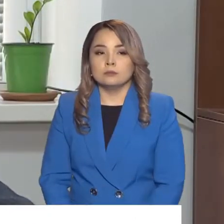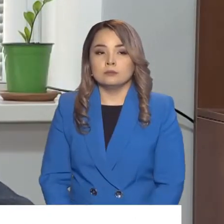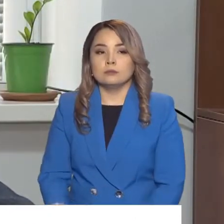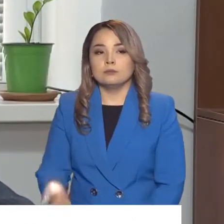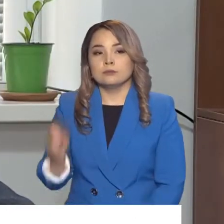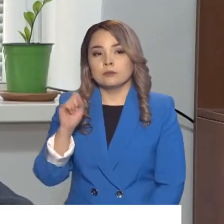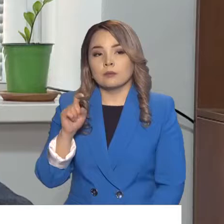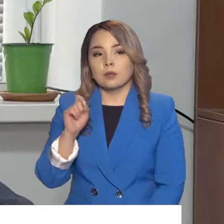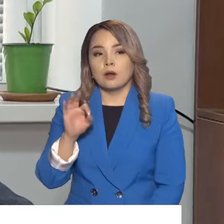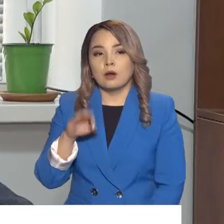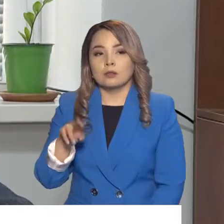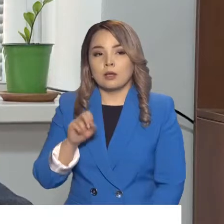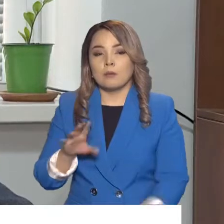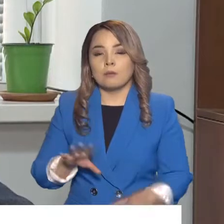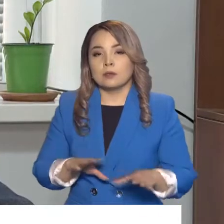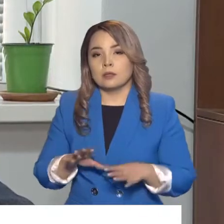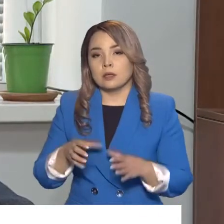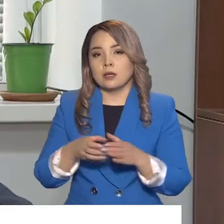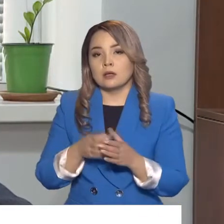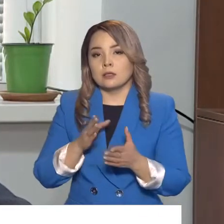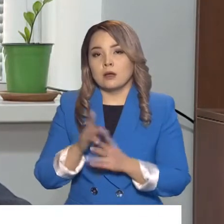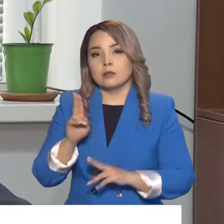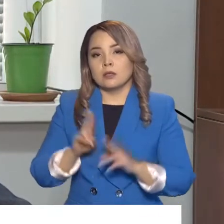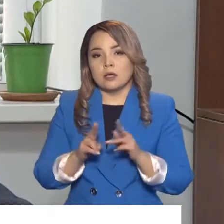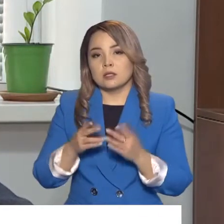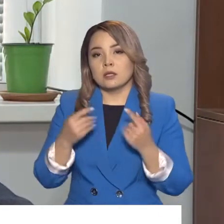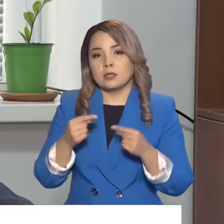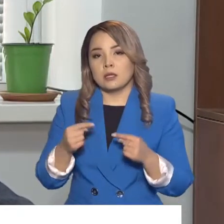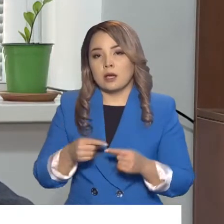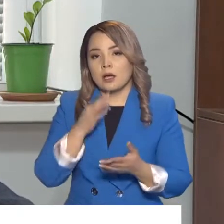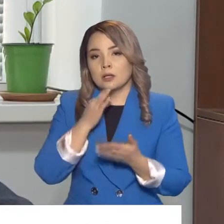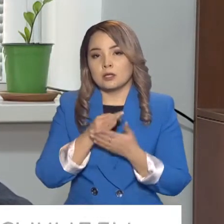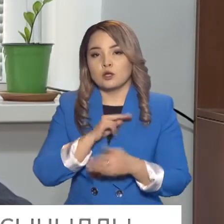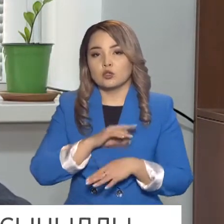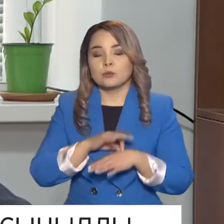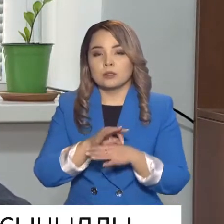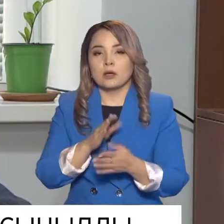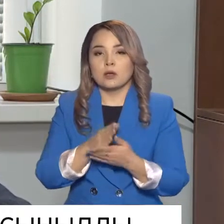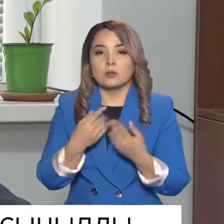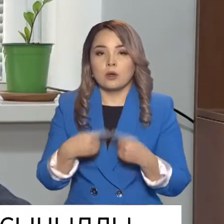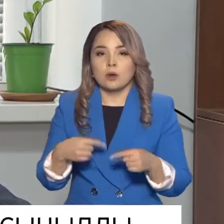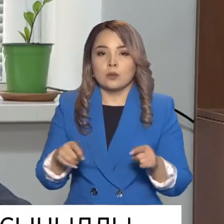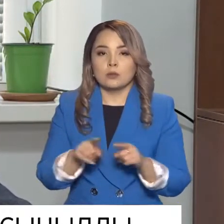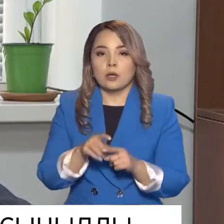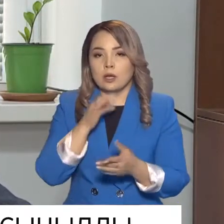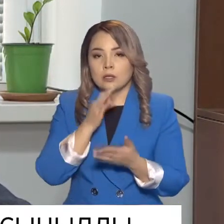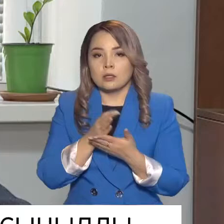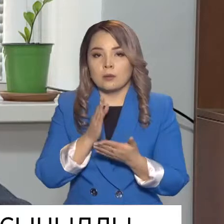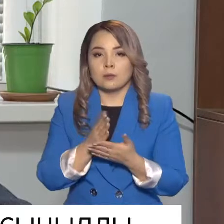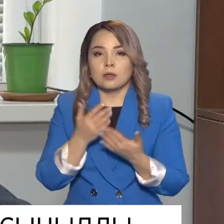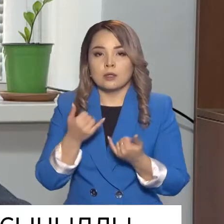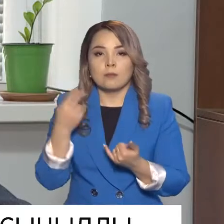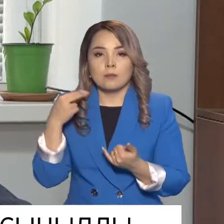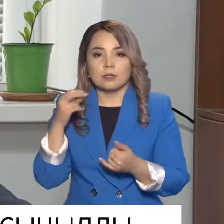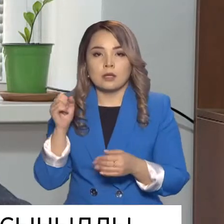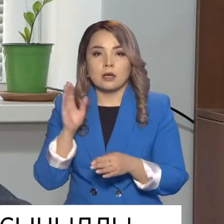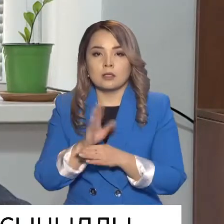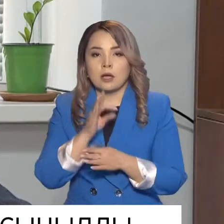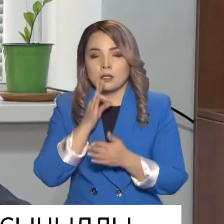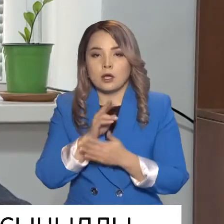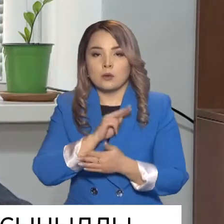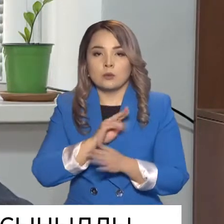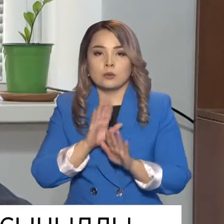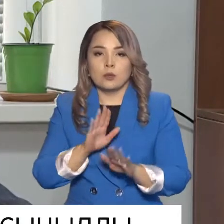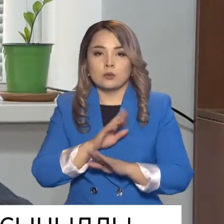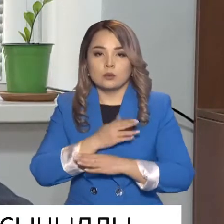Алтын Орда базары заңнамада көрсетілгенде ережелерге сай жұмыс істейді. Дегенмен кейбір олқылықтар болғаны рас. Президентіміз айтқандай жұмыс істемеген адам